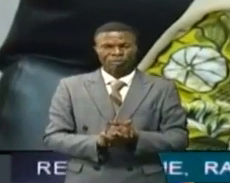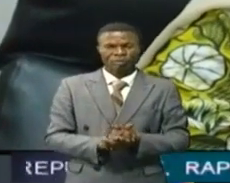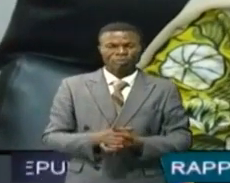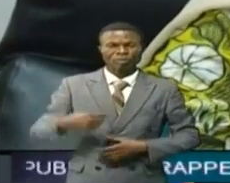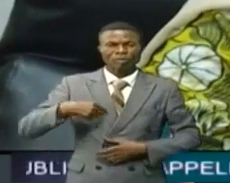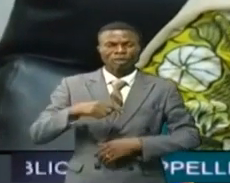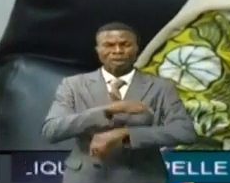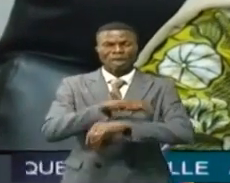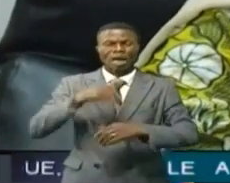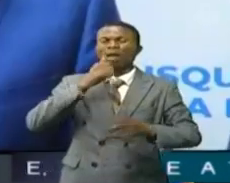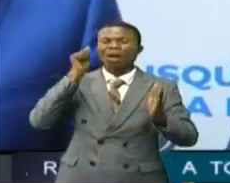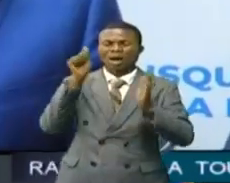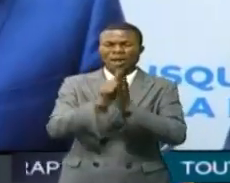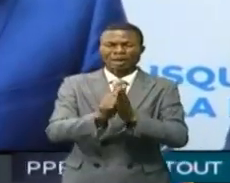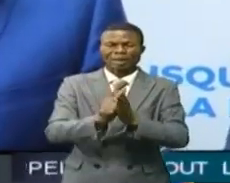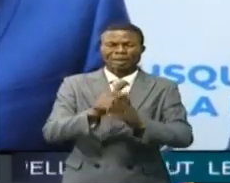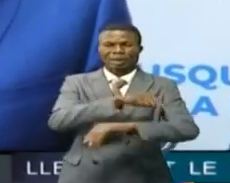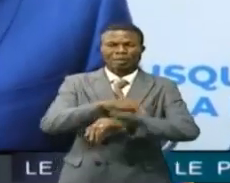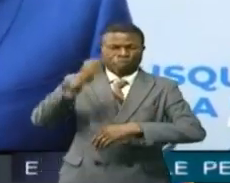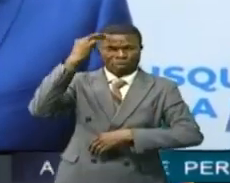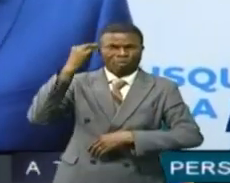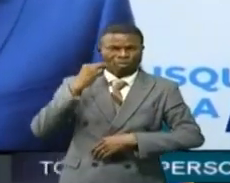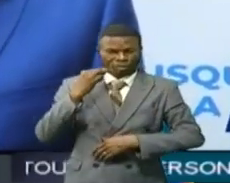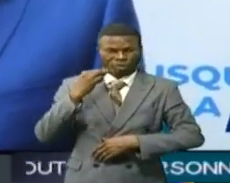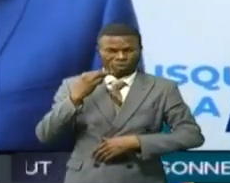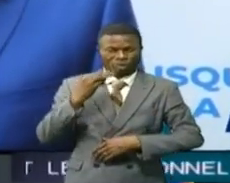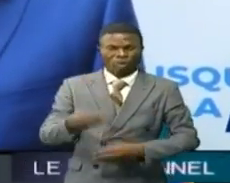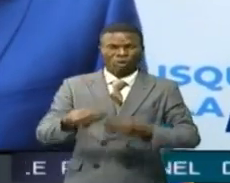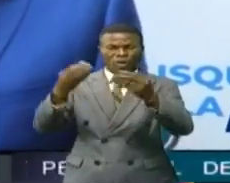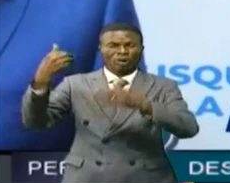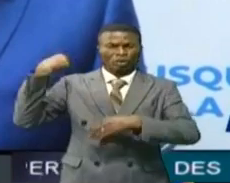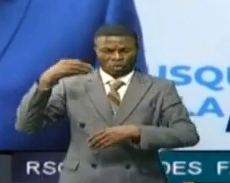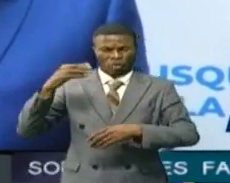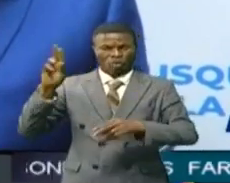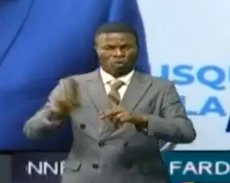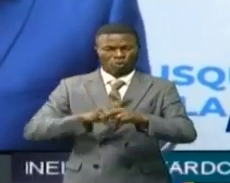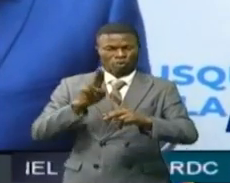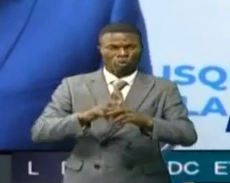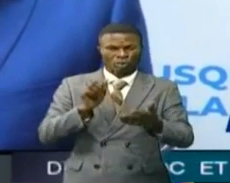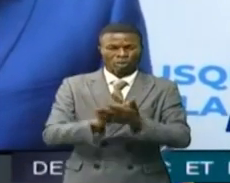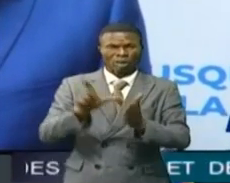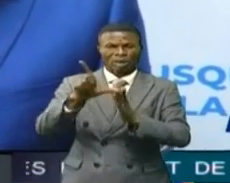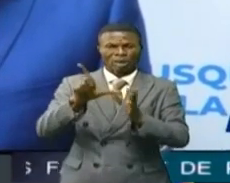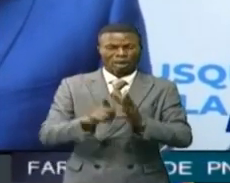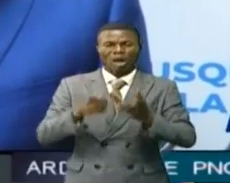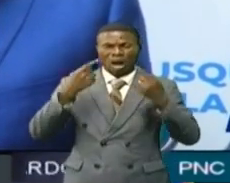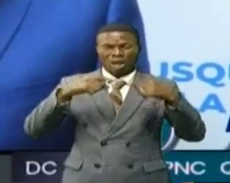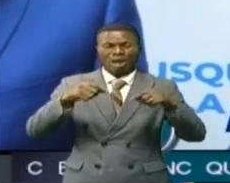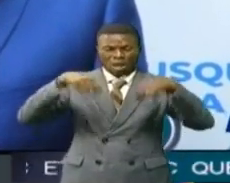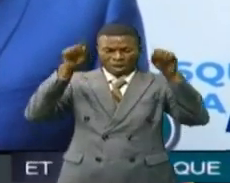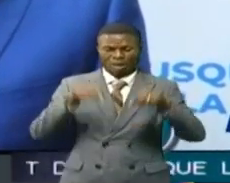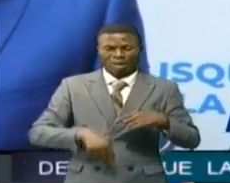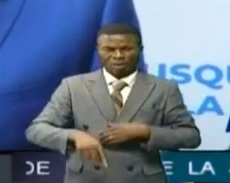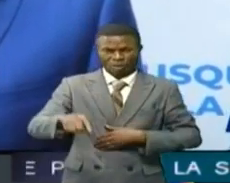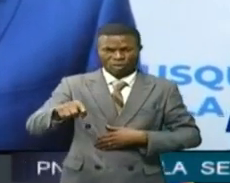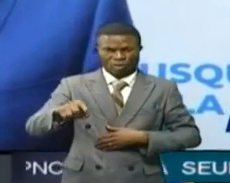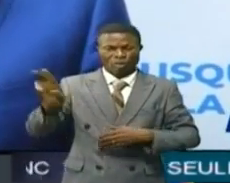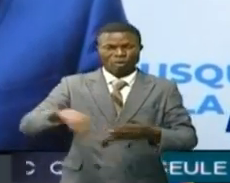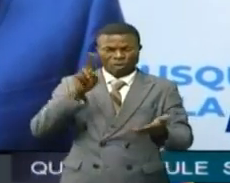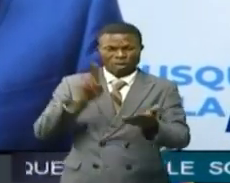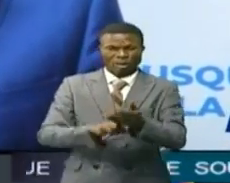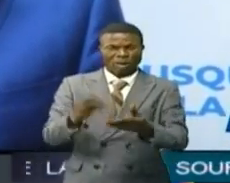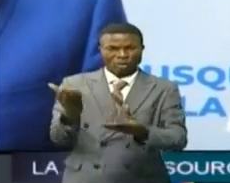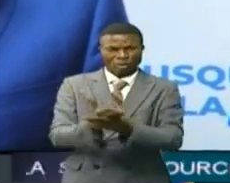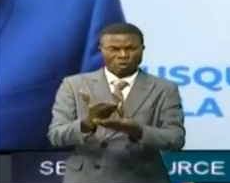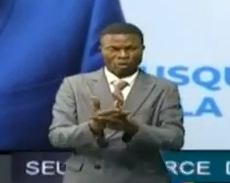ministériel qui a mis en tout cas en exécution la loi de 2002 Et ensuite, cette année, donc, nous avons signé un contrat avec